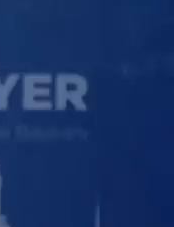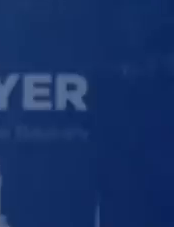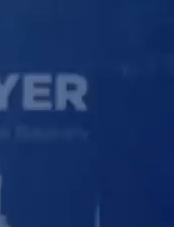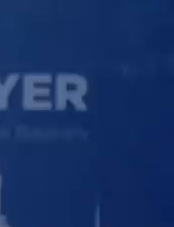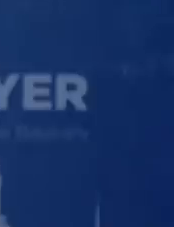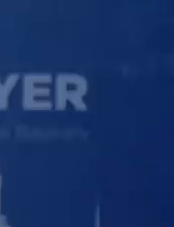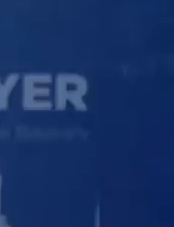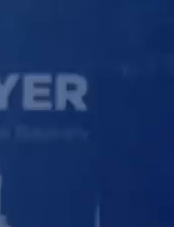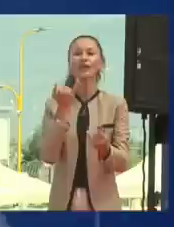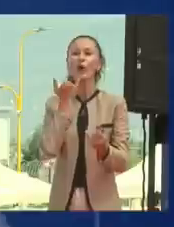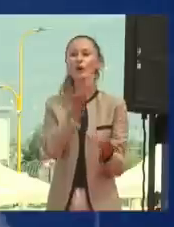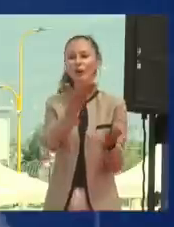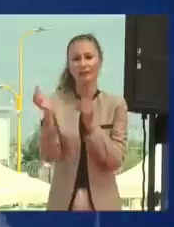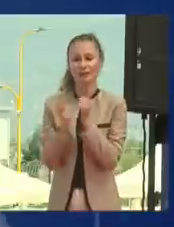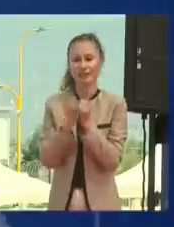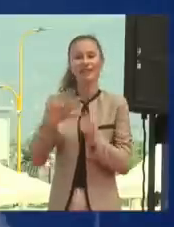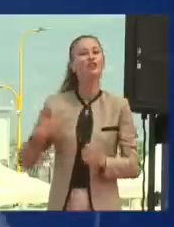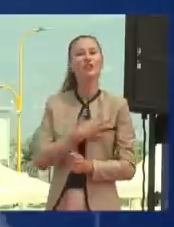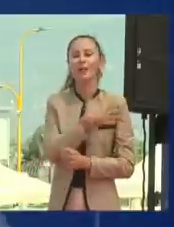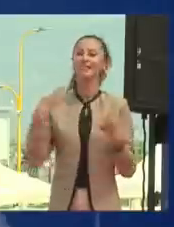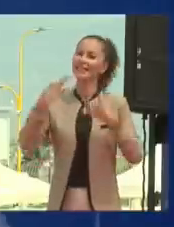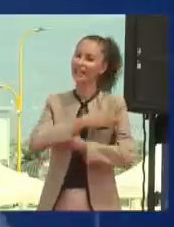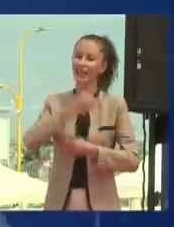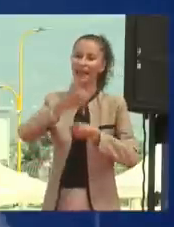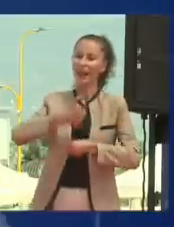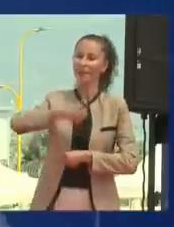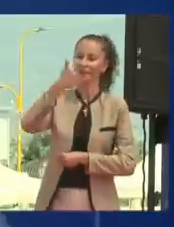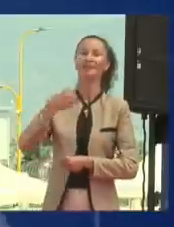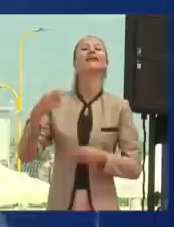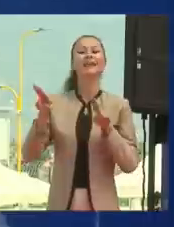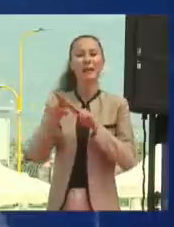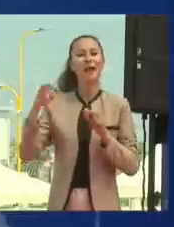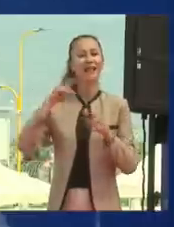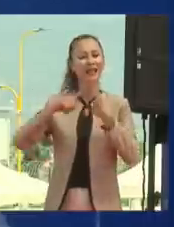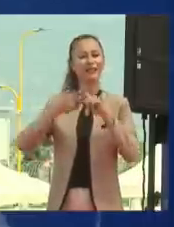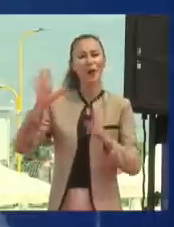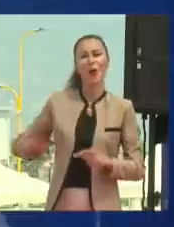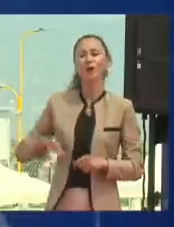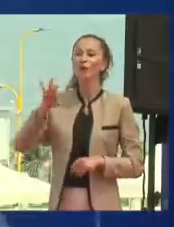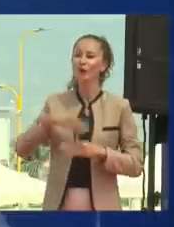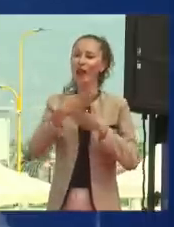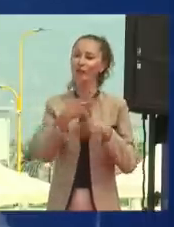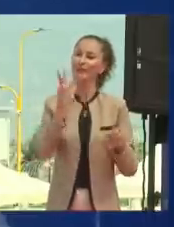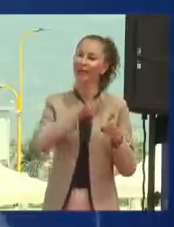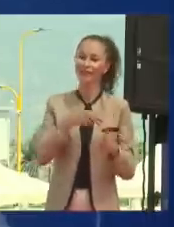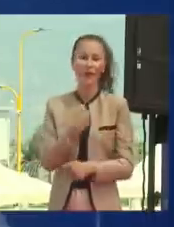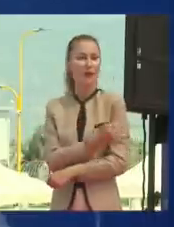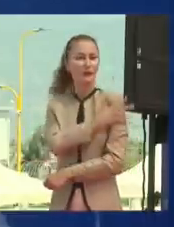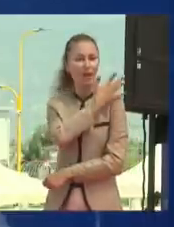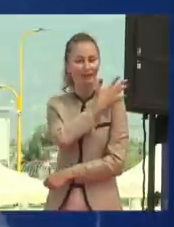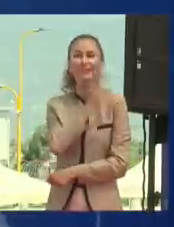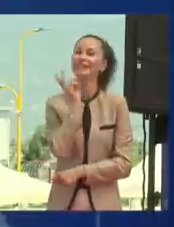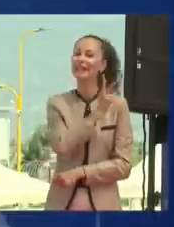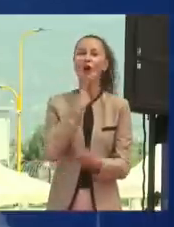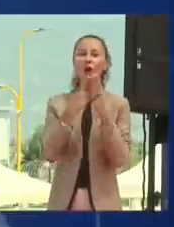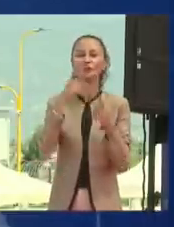Çok kıymetli konuklarımızla bir aradayız. Cumhuriyet Halk Partisi Saygıdeğer Genel Başkanı Sayın Kemal Kılıçdaroğlu bugün aramıza katılarak bizleri onurlandırdı.